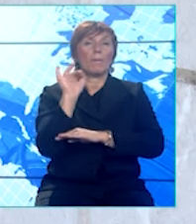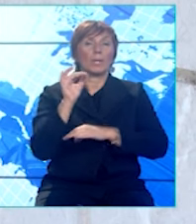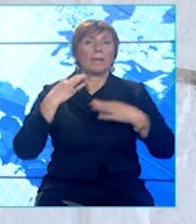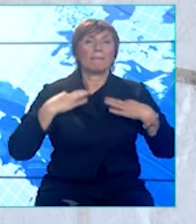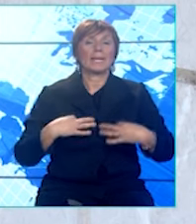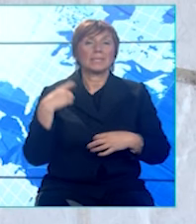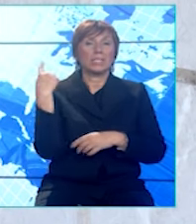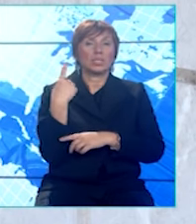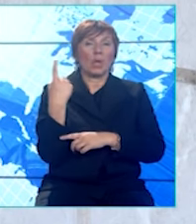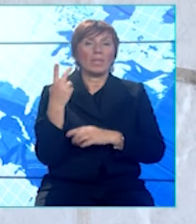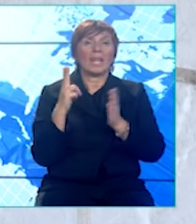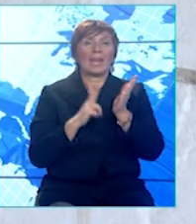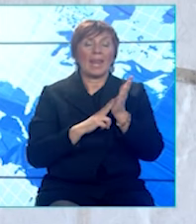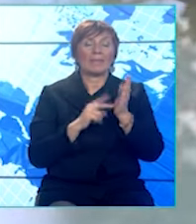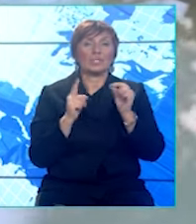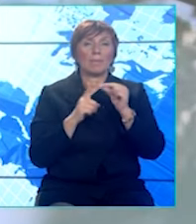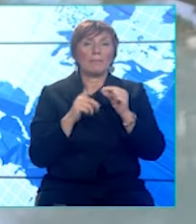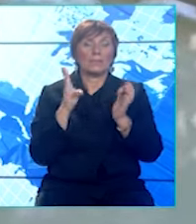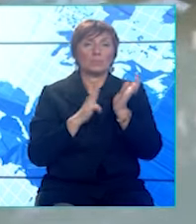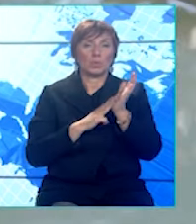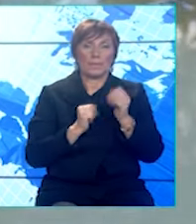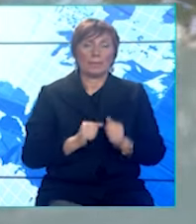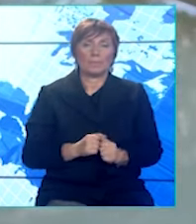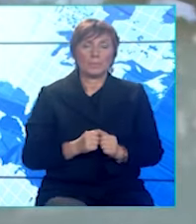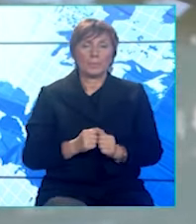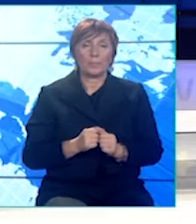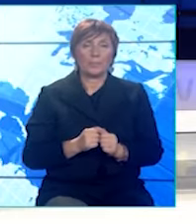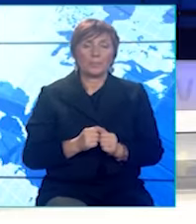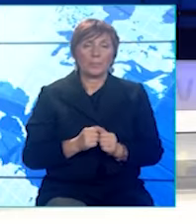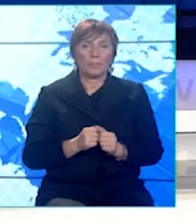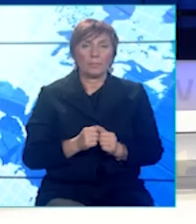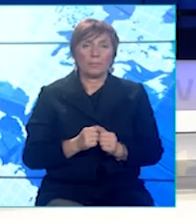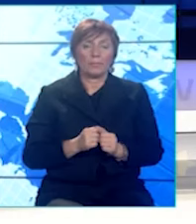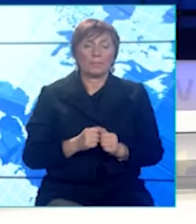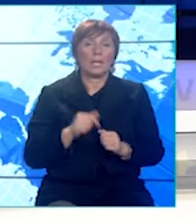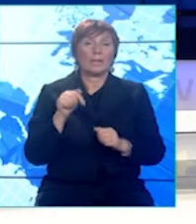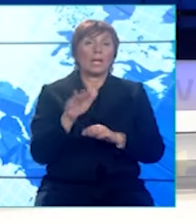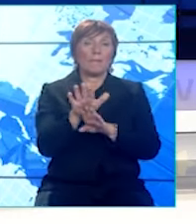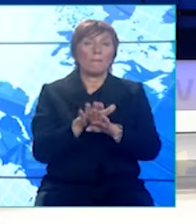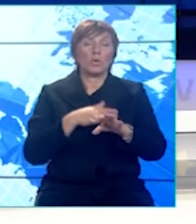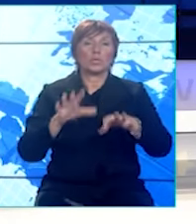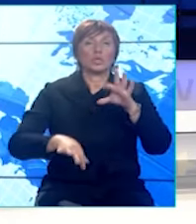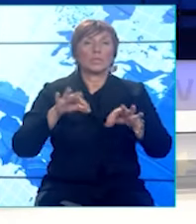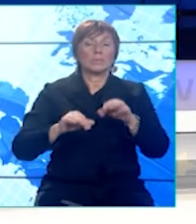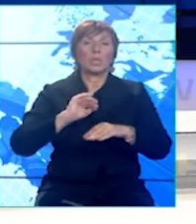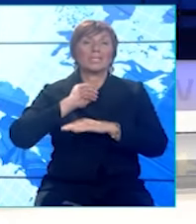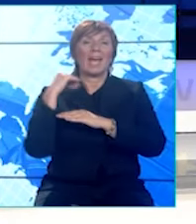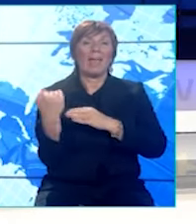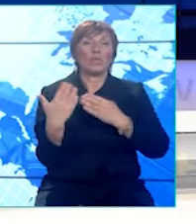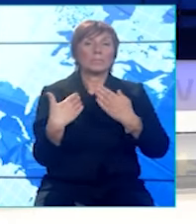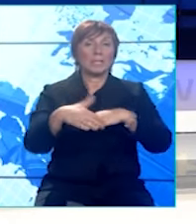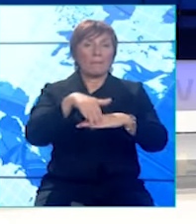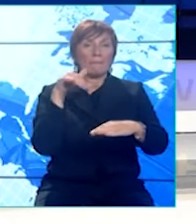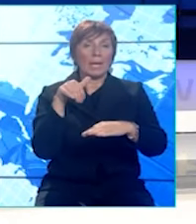predsjednice Slovenije Nataše Pirc-Musar. Dakle, počinju izbori za Evropski